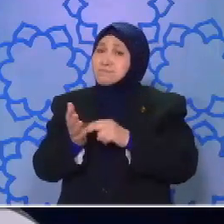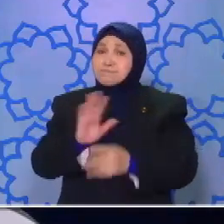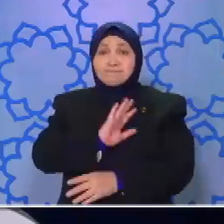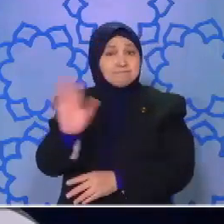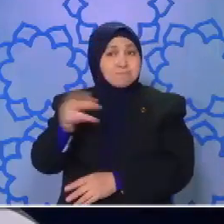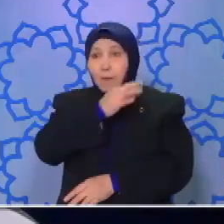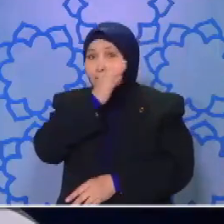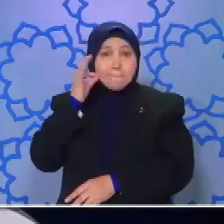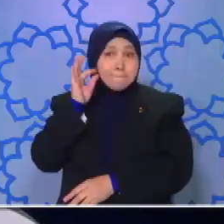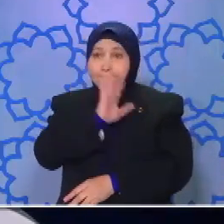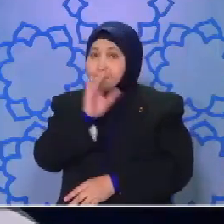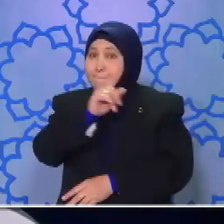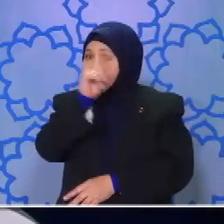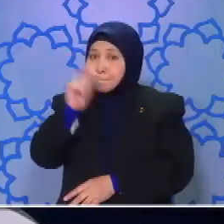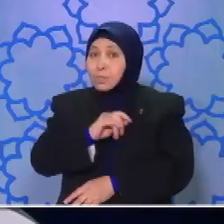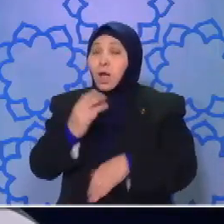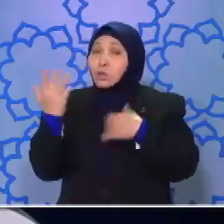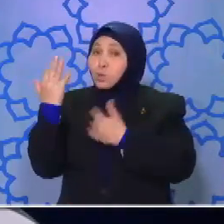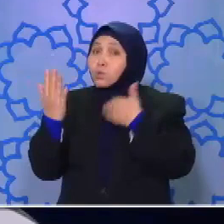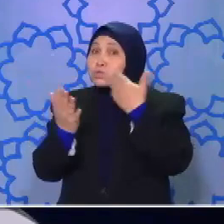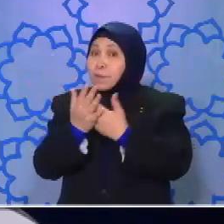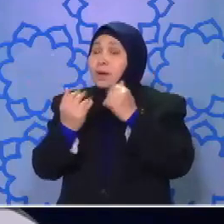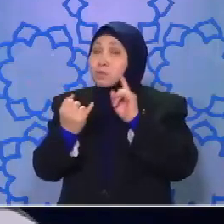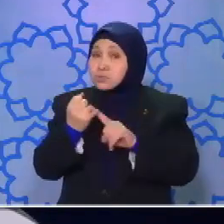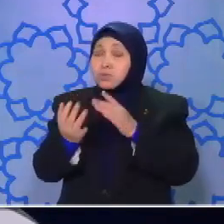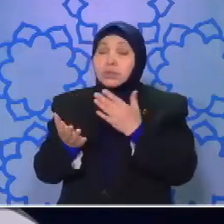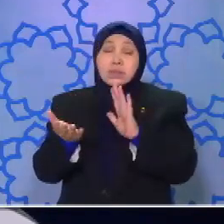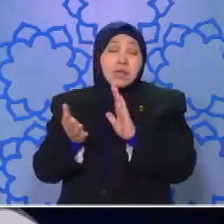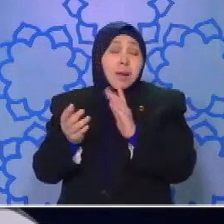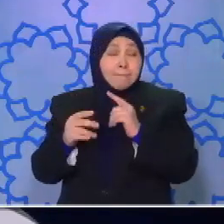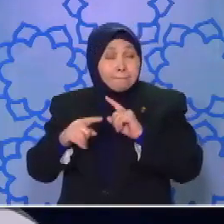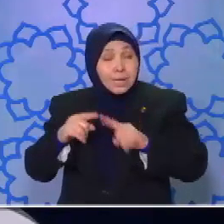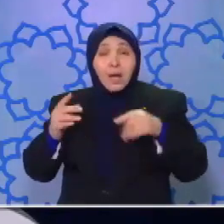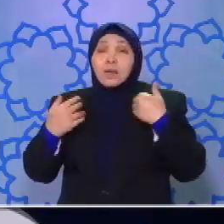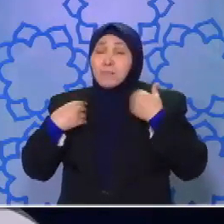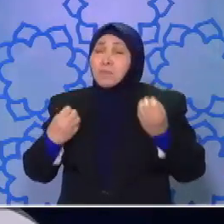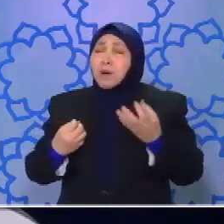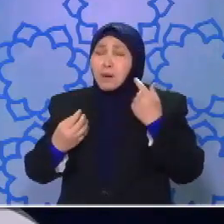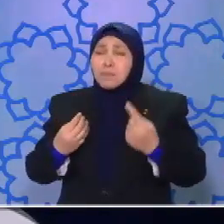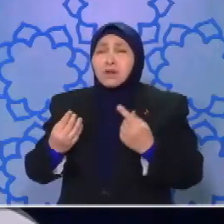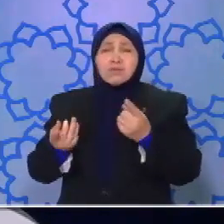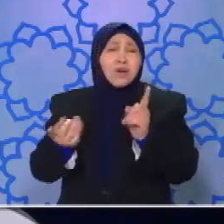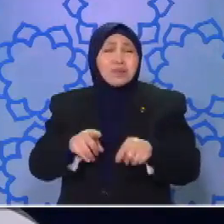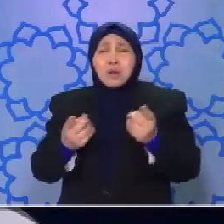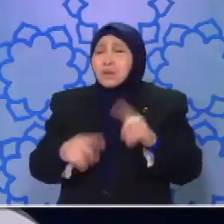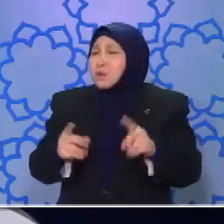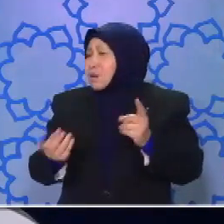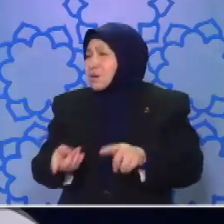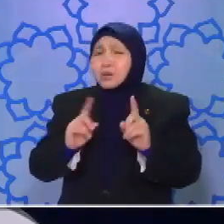bertanya, tunggu sampai di hujung nanti, tetapi mungkin beberapa perkara yang berlaku dalam tiga peristiwa itu